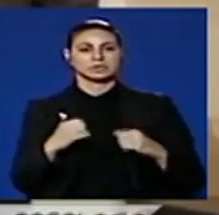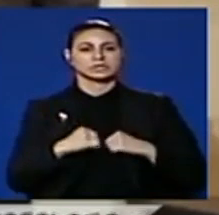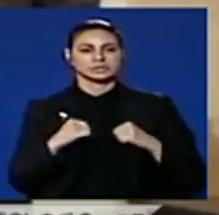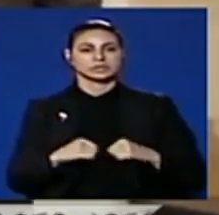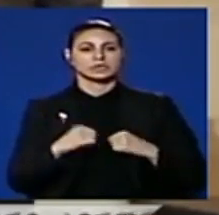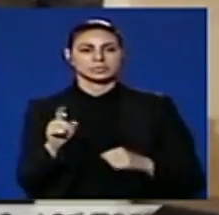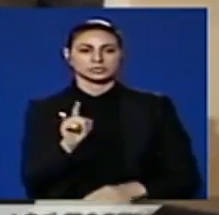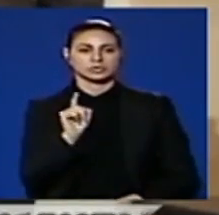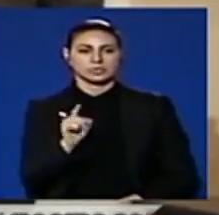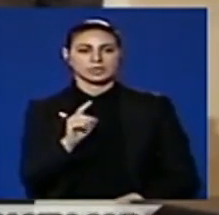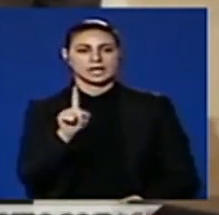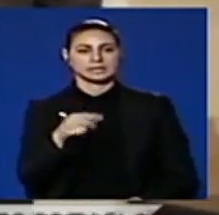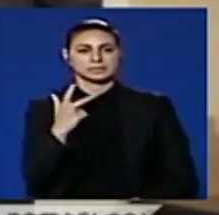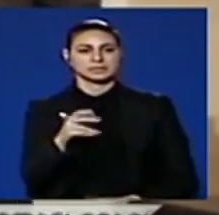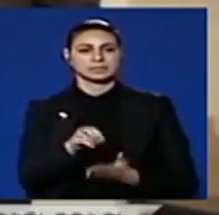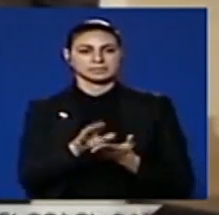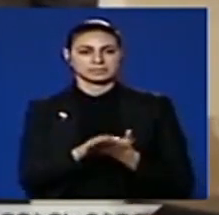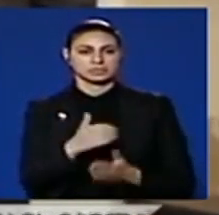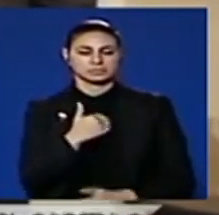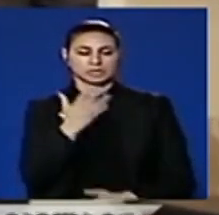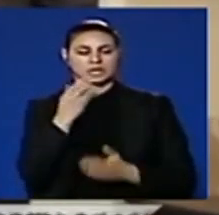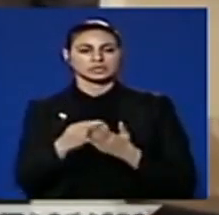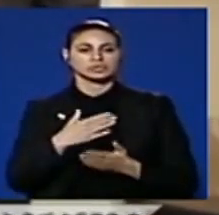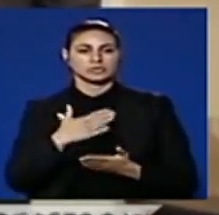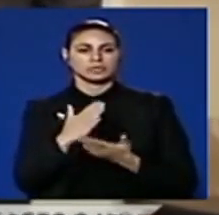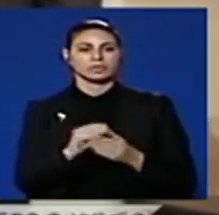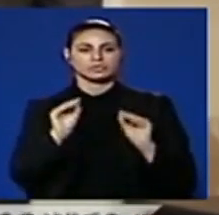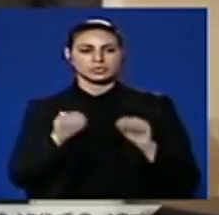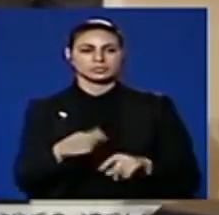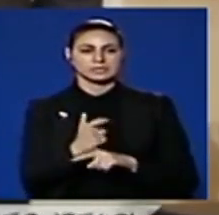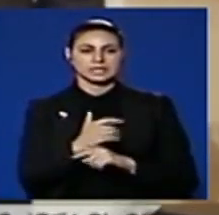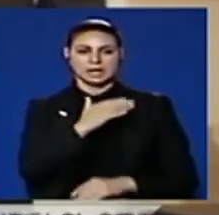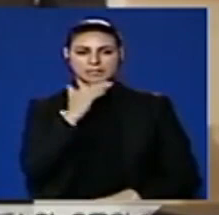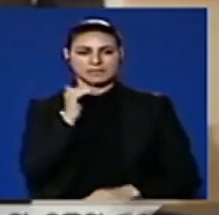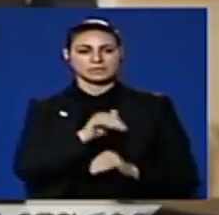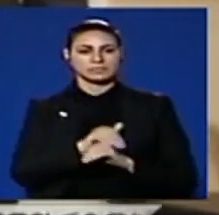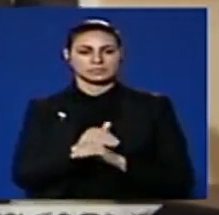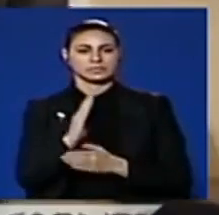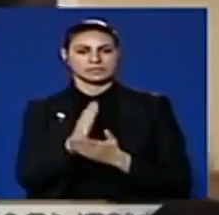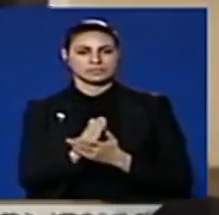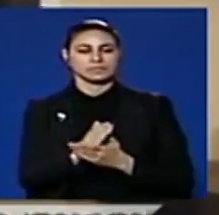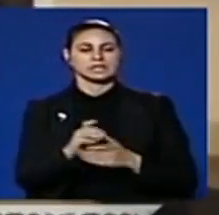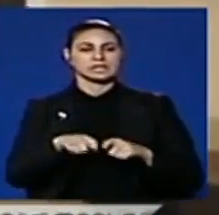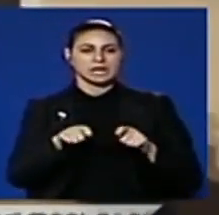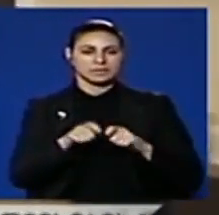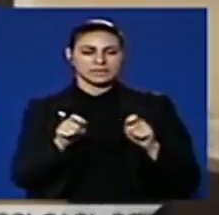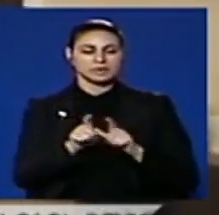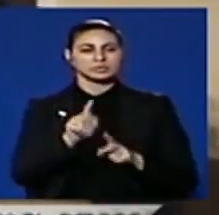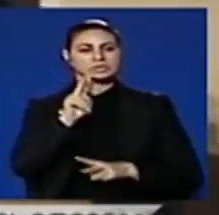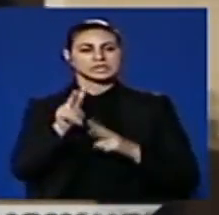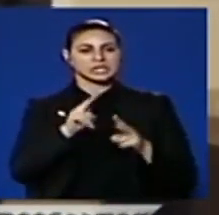ცდილობენ, რომ დარღვევები დააფიქსირონ. Ჩვენ გვაქვს არაერთი ოქმი, სადაც არის დარღვევა დაფიქსირებული, არაერთი საჩივარი